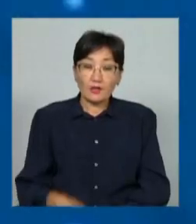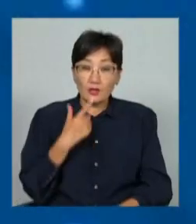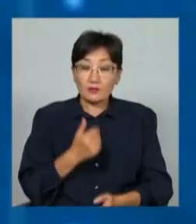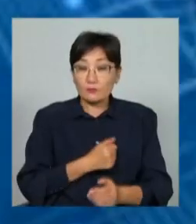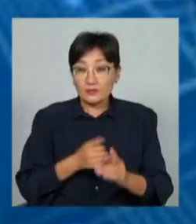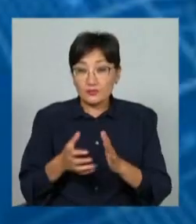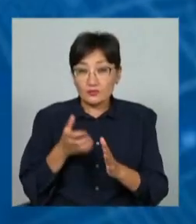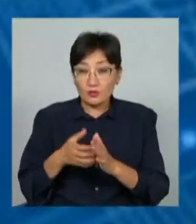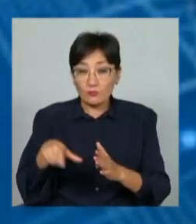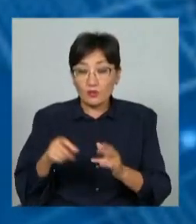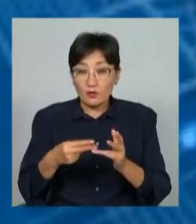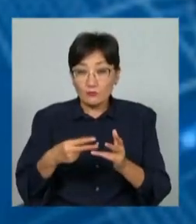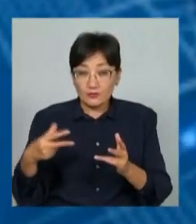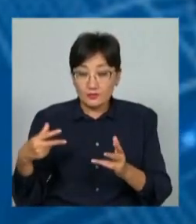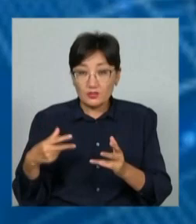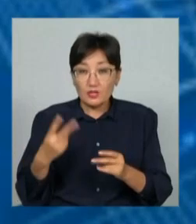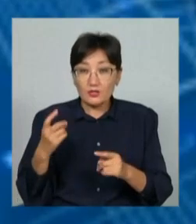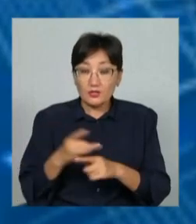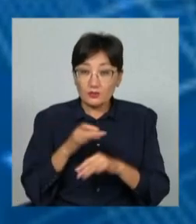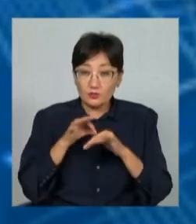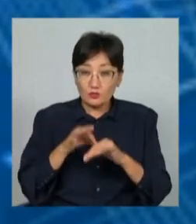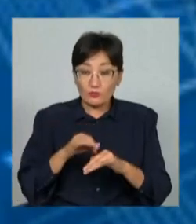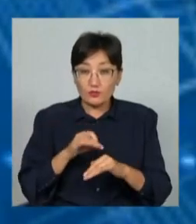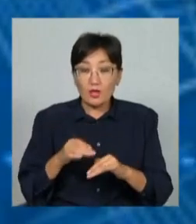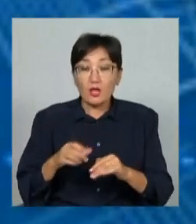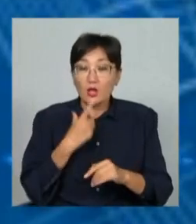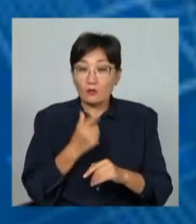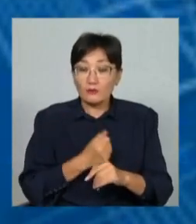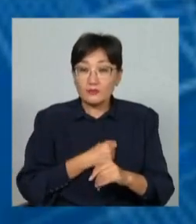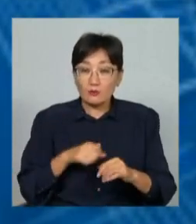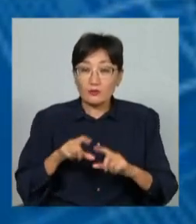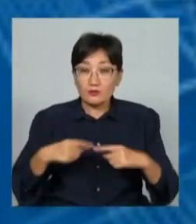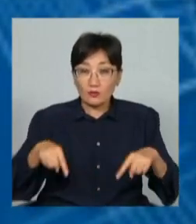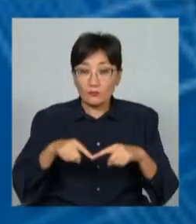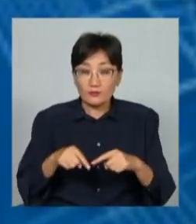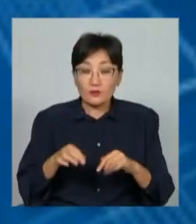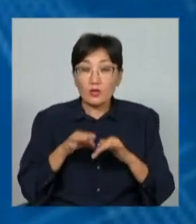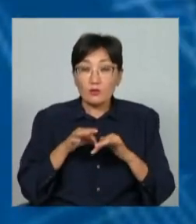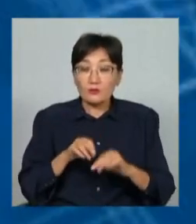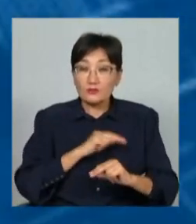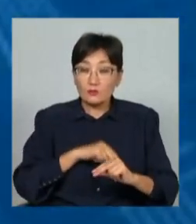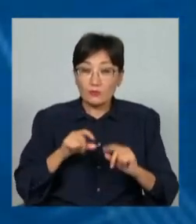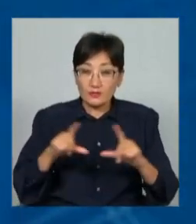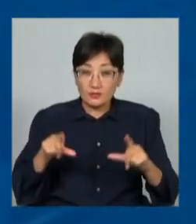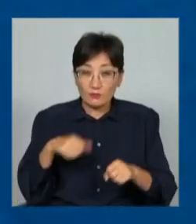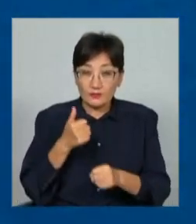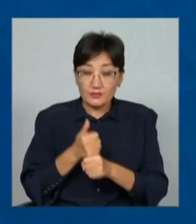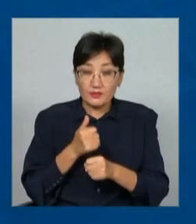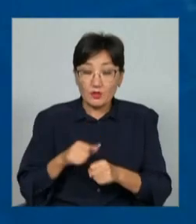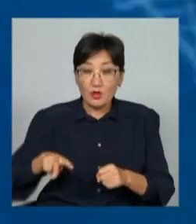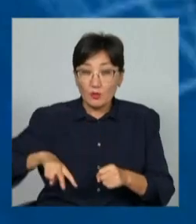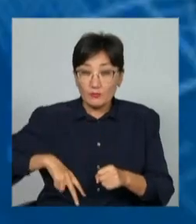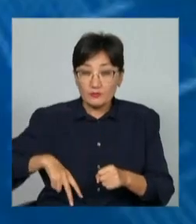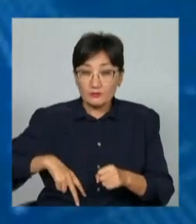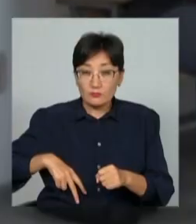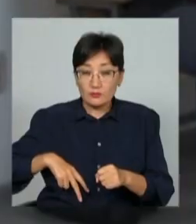Әскерге шақырылатындар ПТР-тестеуден екі рет өтеді. Бұл туралы қарулы күштер бас штабының ұйымдастыру жұмылдыру жұмыстар департаментінің бастығы Сәкен